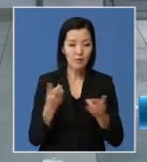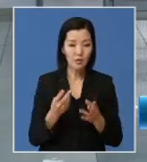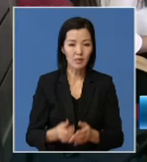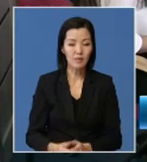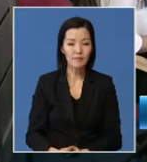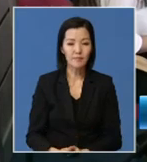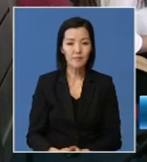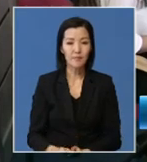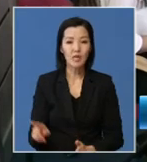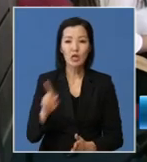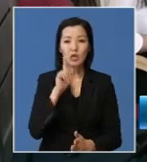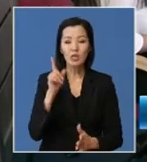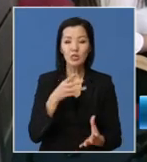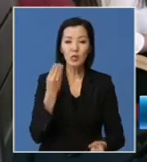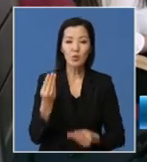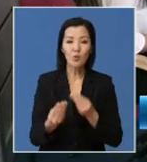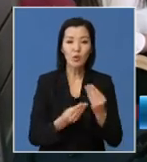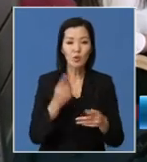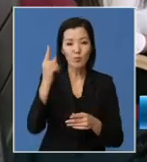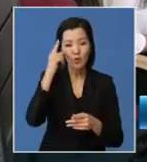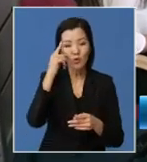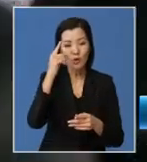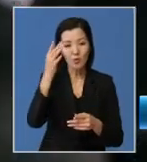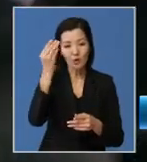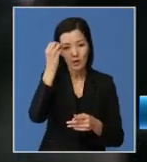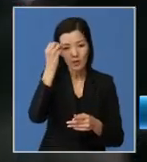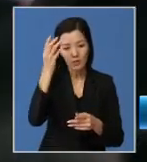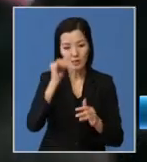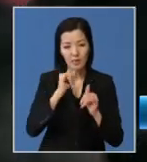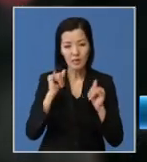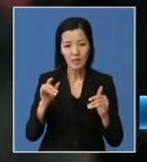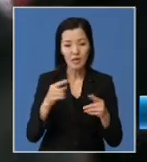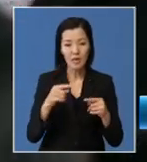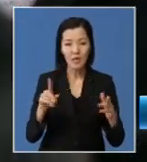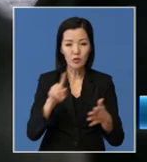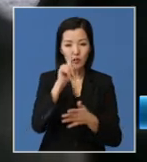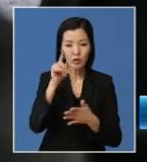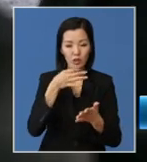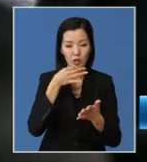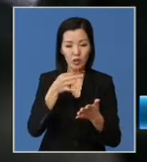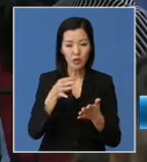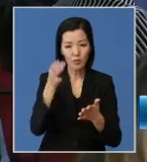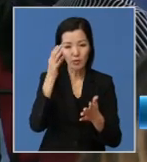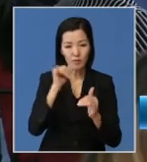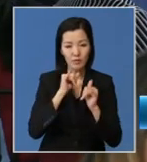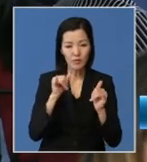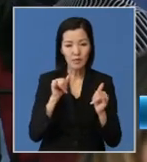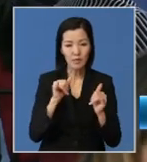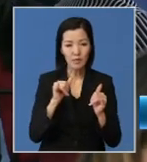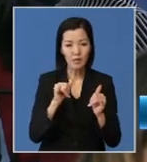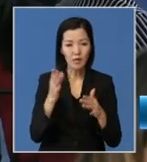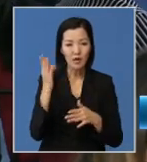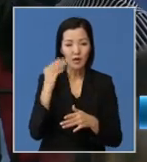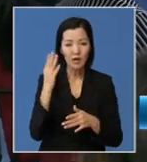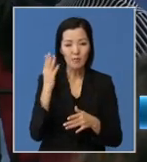ойлаймын. Жастар ойнап қана қоймай, ойлау қабілеттерін де сынға салды. Түрлі викториналық сауалдарға жауап беріп, білімдерін де көрсетті. Ал